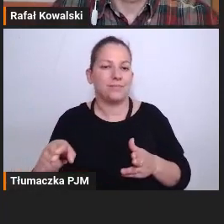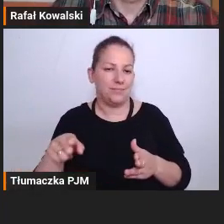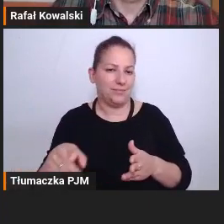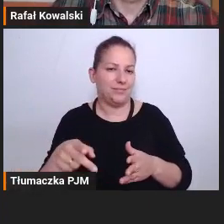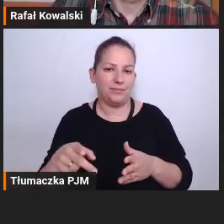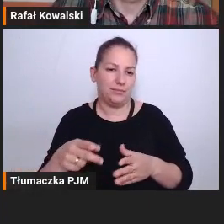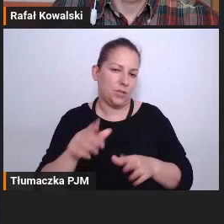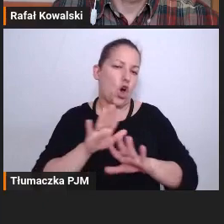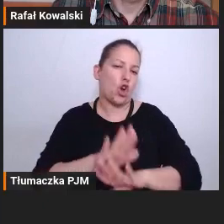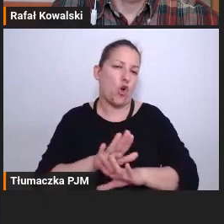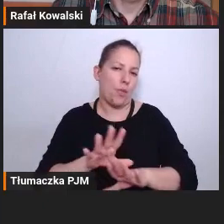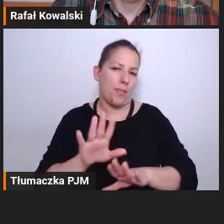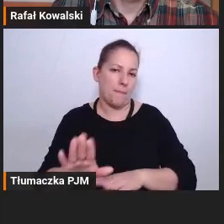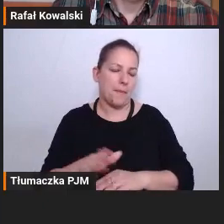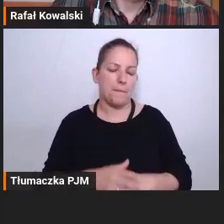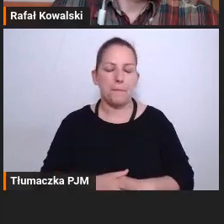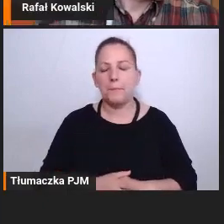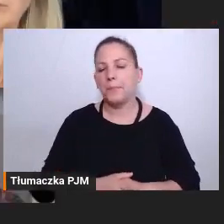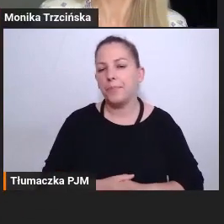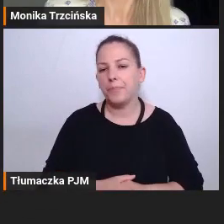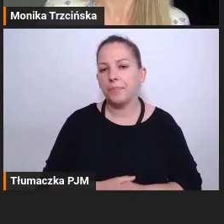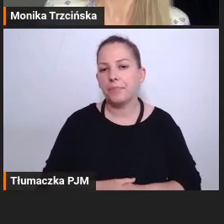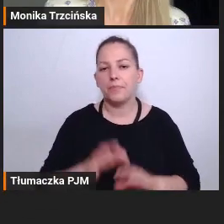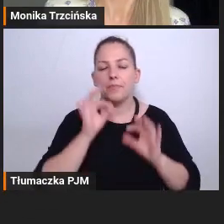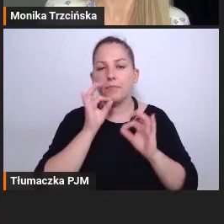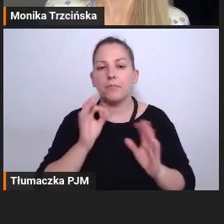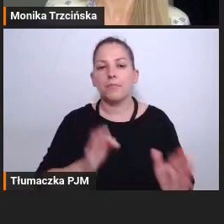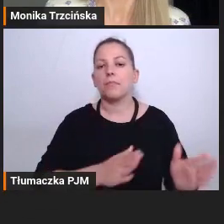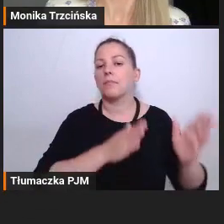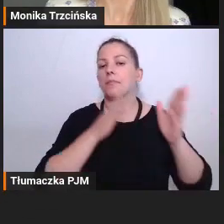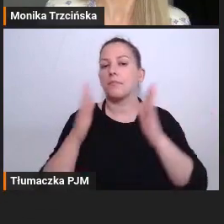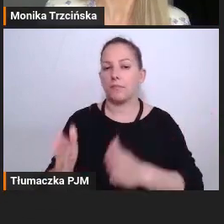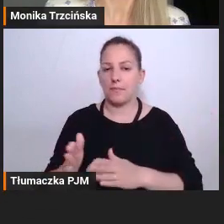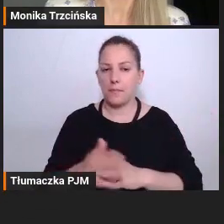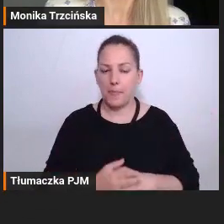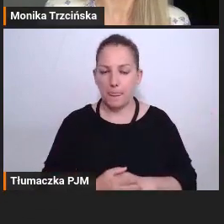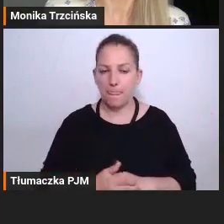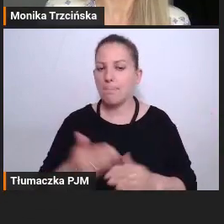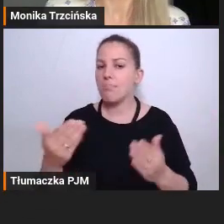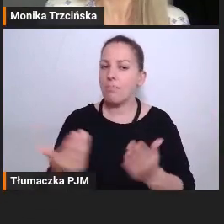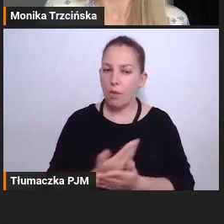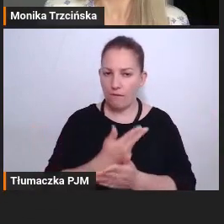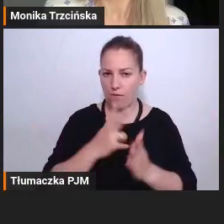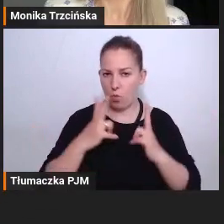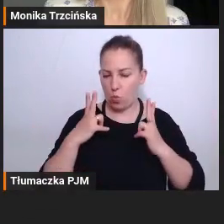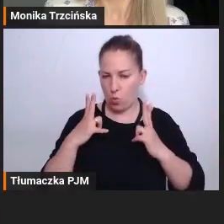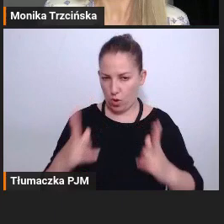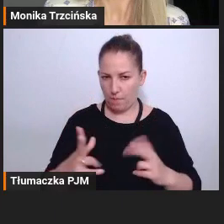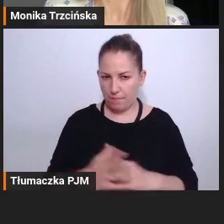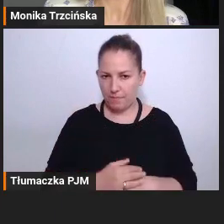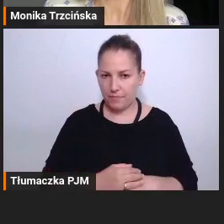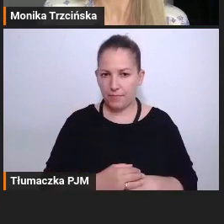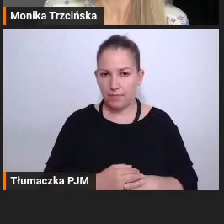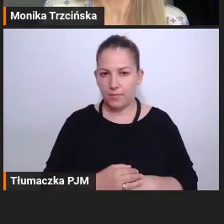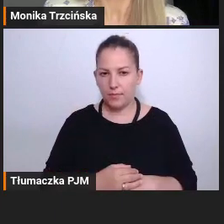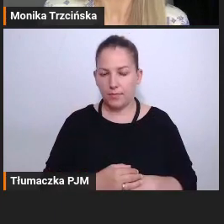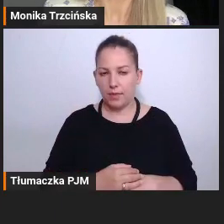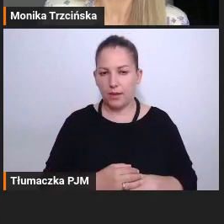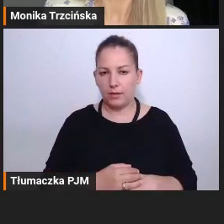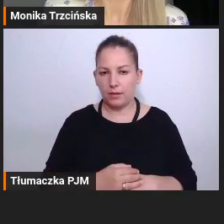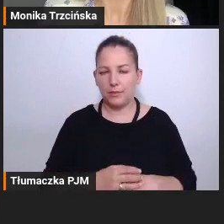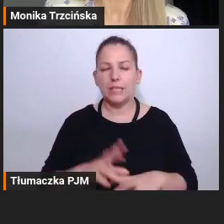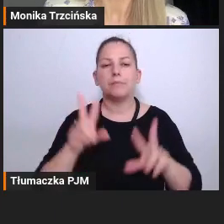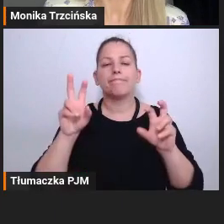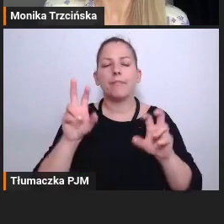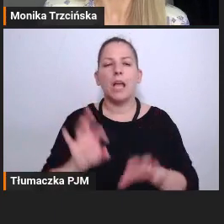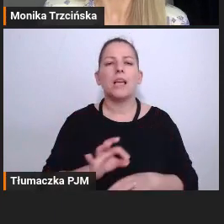jest chroniony. Dobrze, przechodzimy do następnego nowego urlopu i to jest zwolnienie